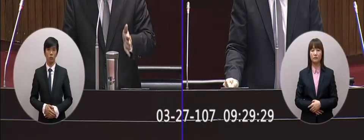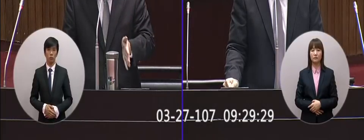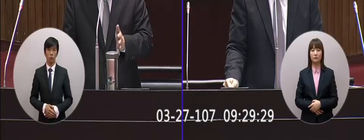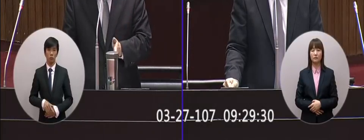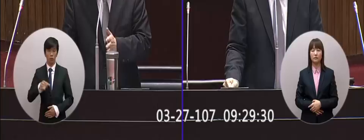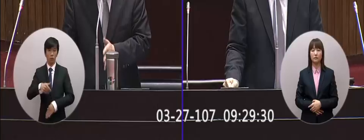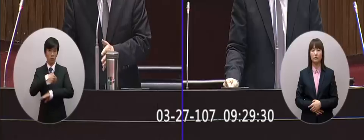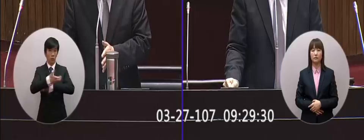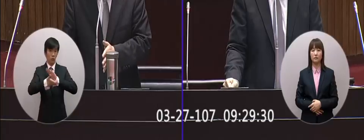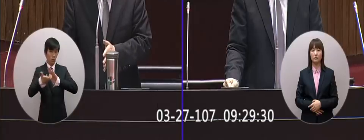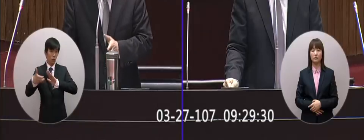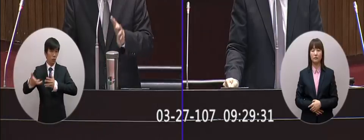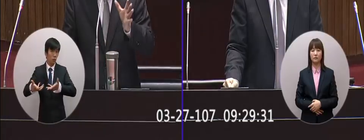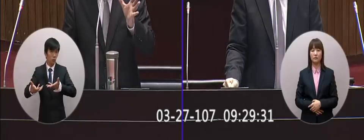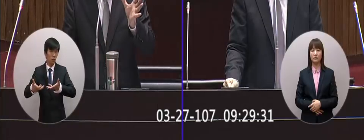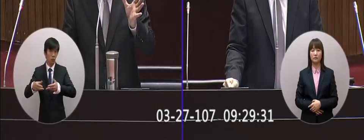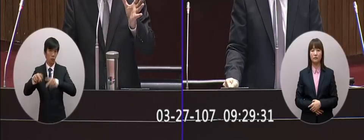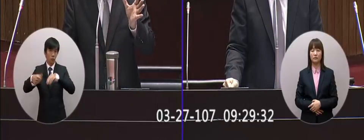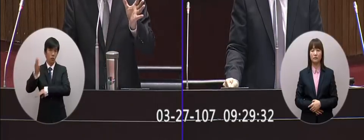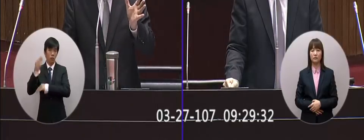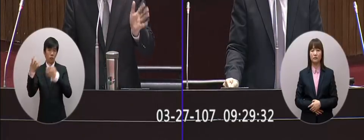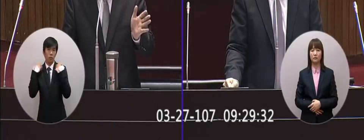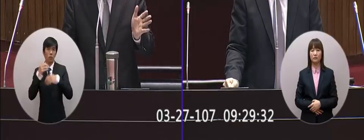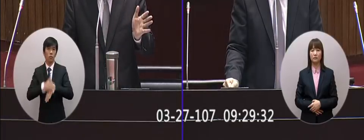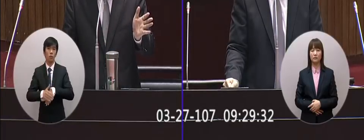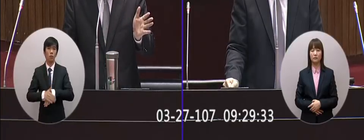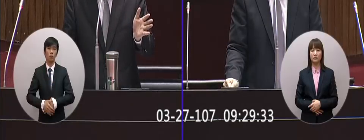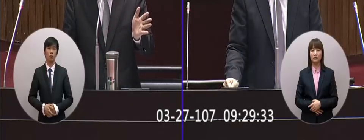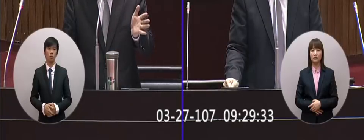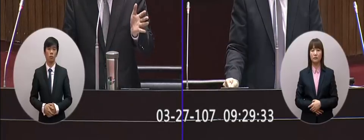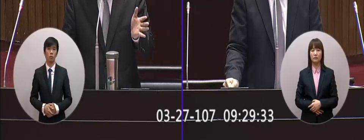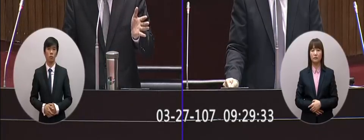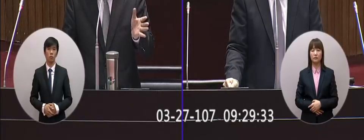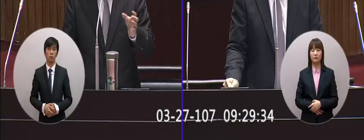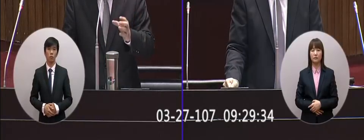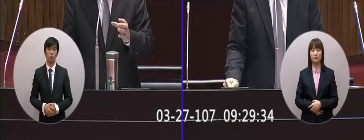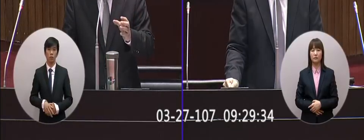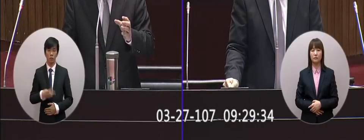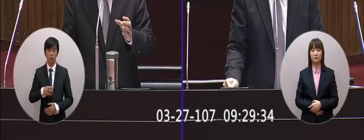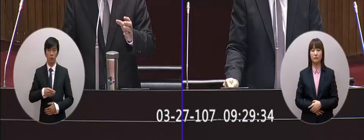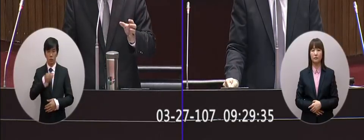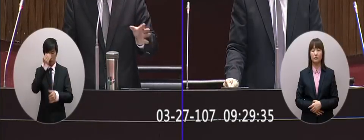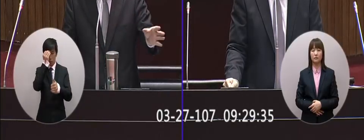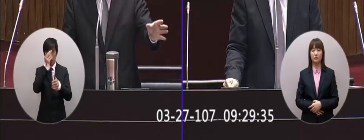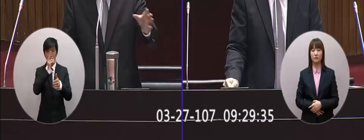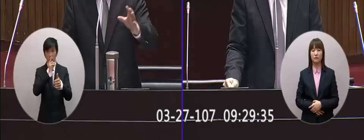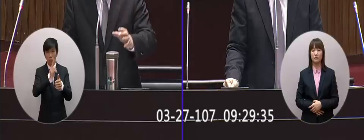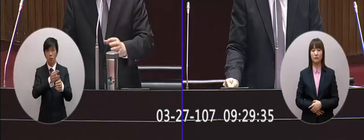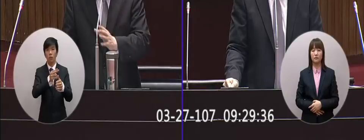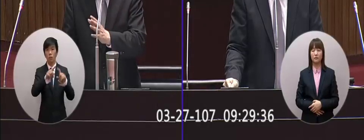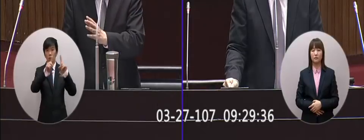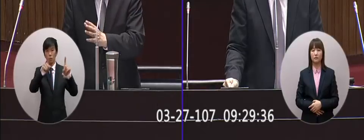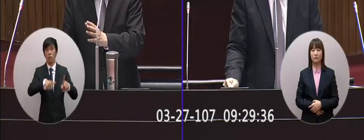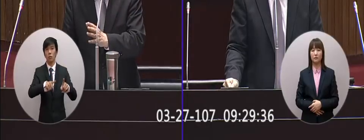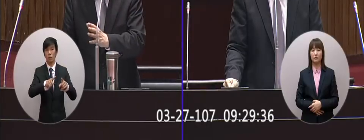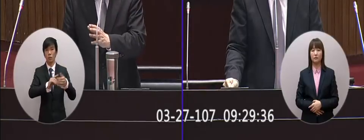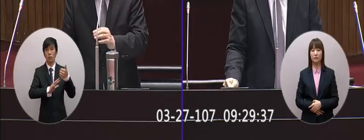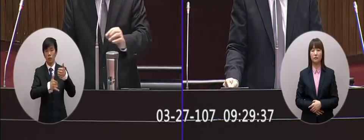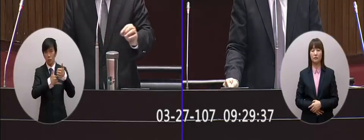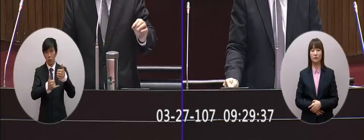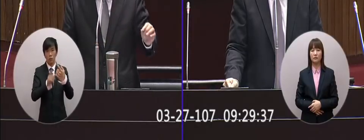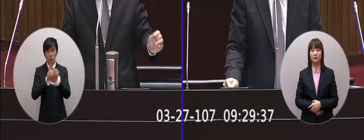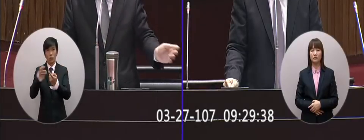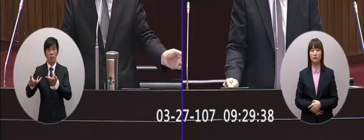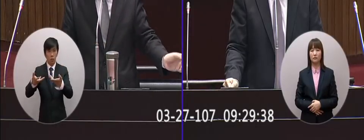以行政院的既定政策。那我们也请张景生政委督导相关的部会去进行这样的措